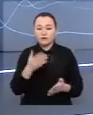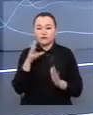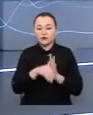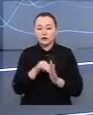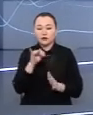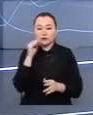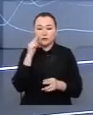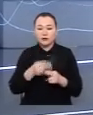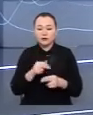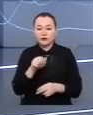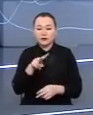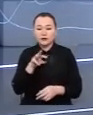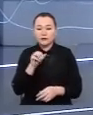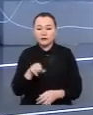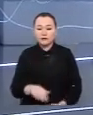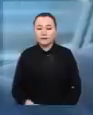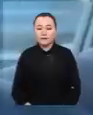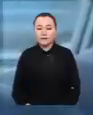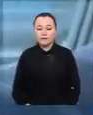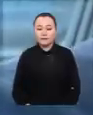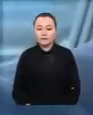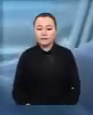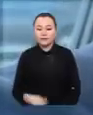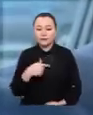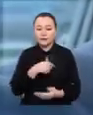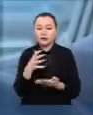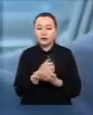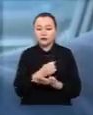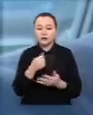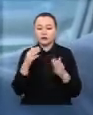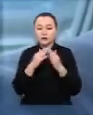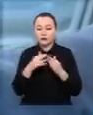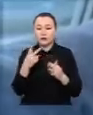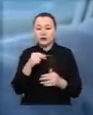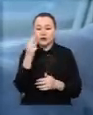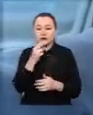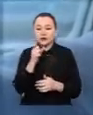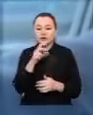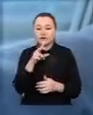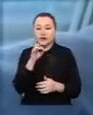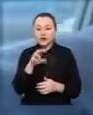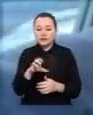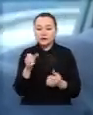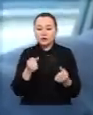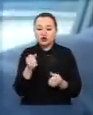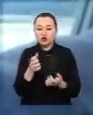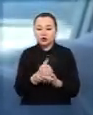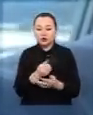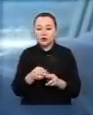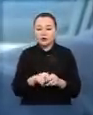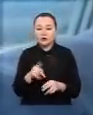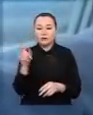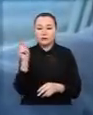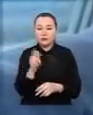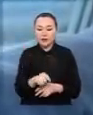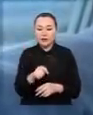и брат Алмата. Мы нашли жилой комплекс, где они остановились. Нашли машину, на которой они туда